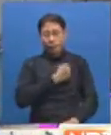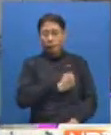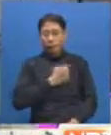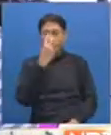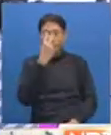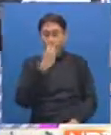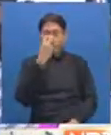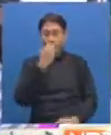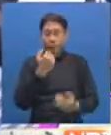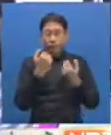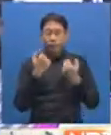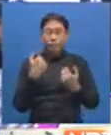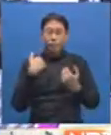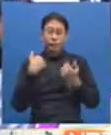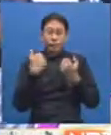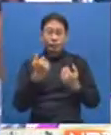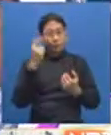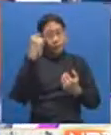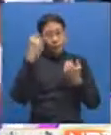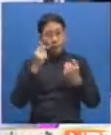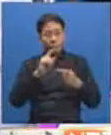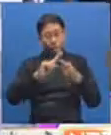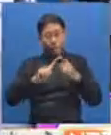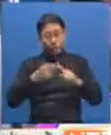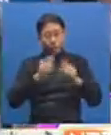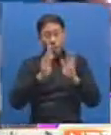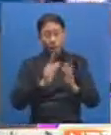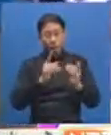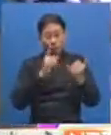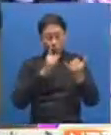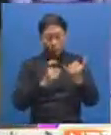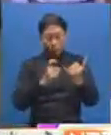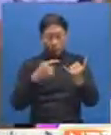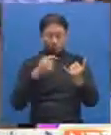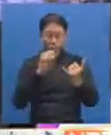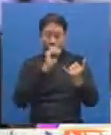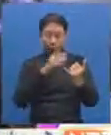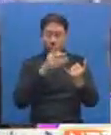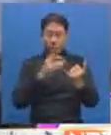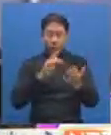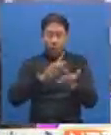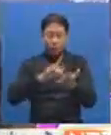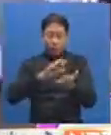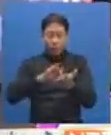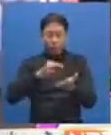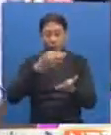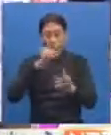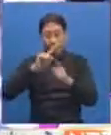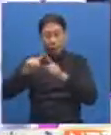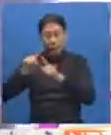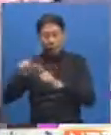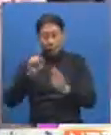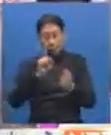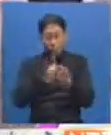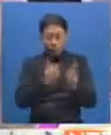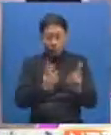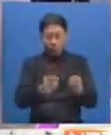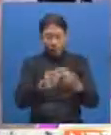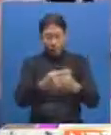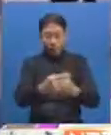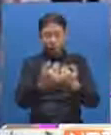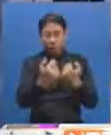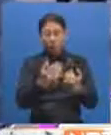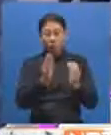ระหว่างอาการโศกเศร้าอยู่ขณะที่เพื่อนผู้ตายนะคะก็แจ้งว่าอย่าชนิดต่างๆจำนวนมากที่พบภายในห้องพัก